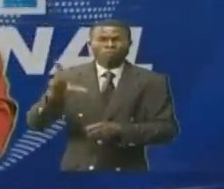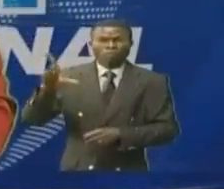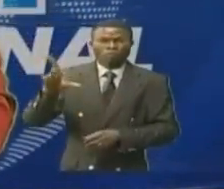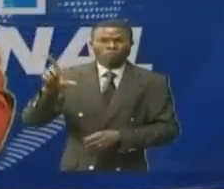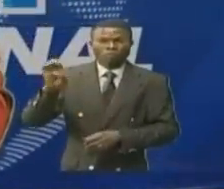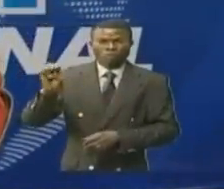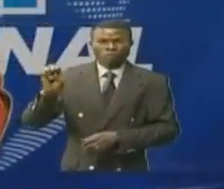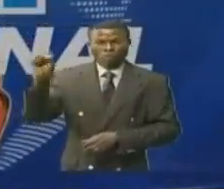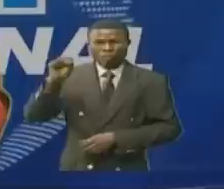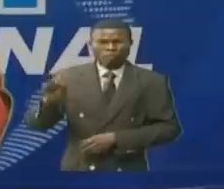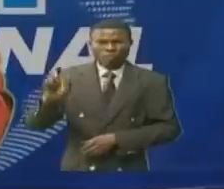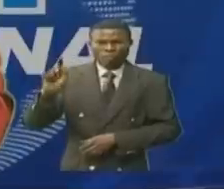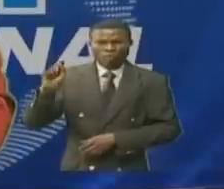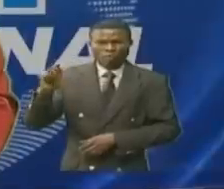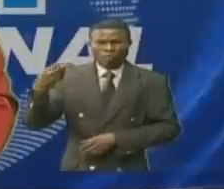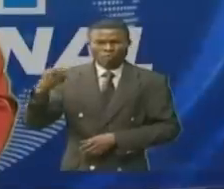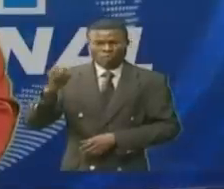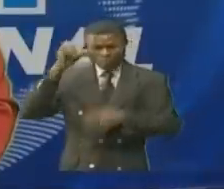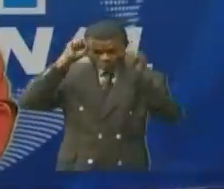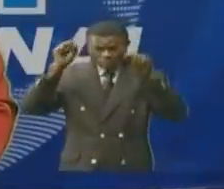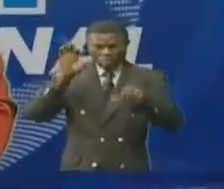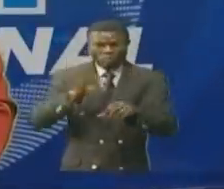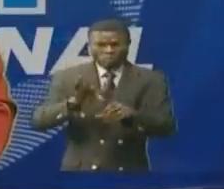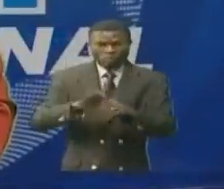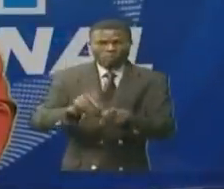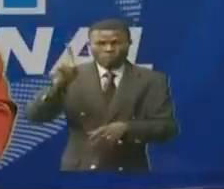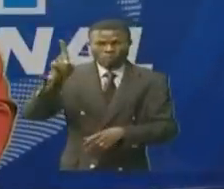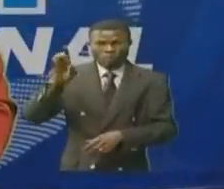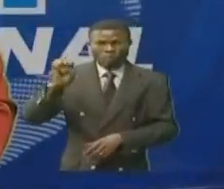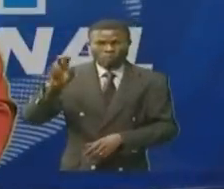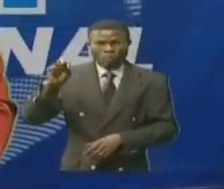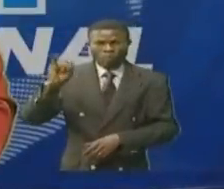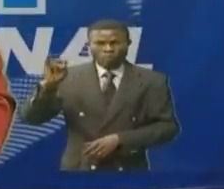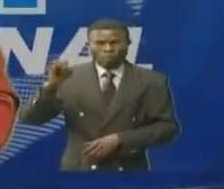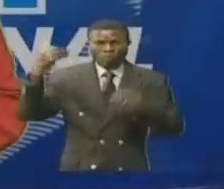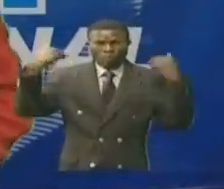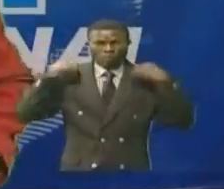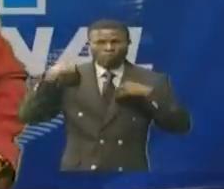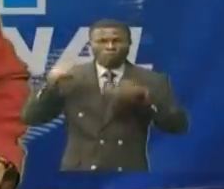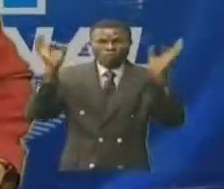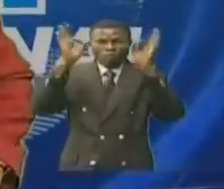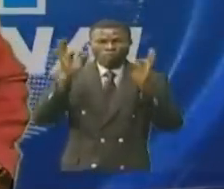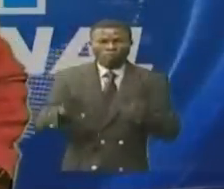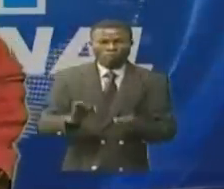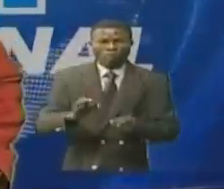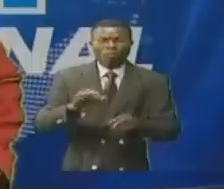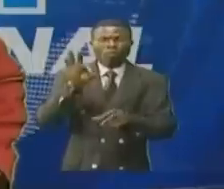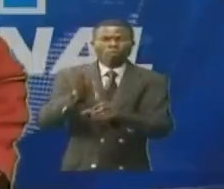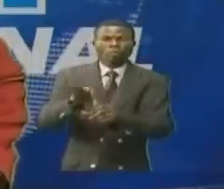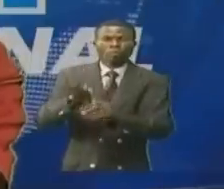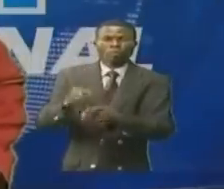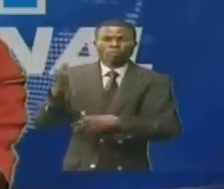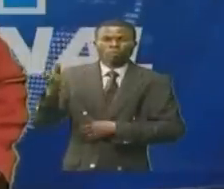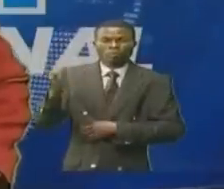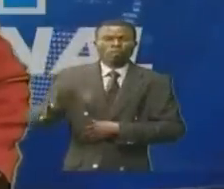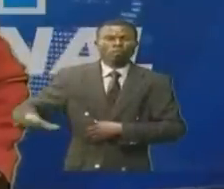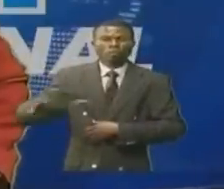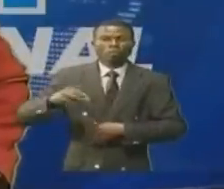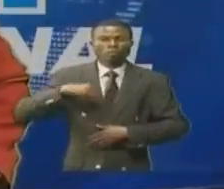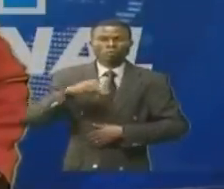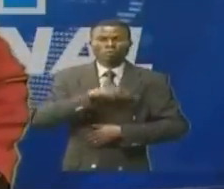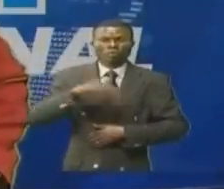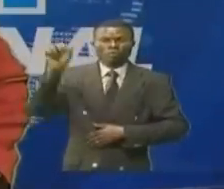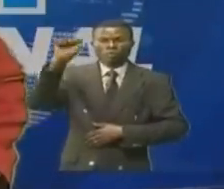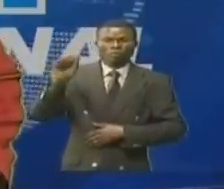octobre dernier, le président de la CENI, Denis Kadima, est chef de mission du Forum des commissions électorales des pays membres de la SADC,